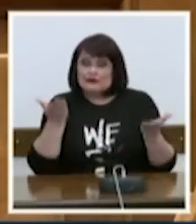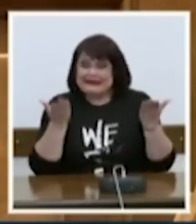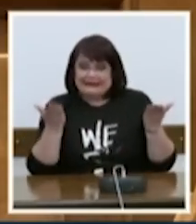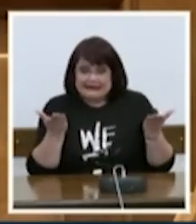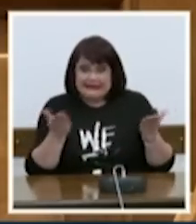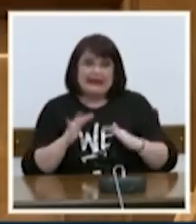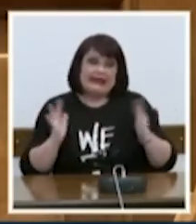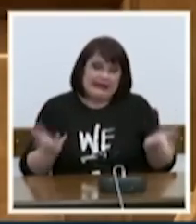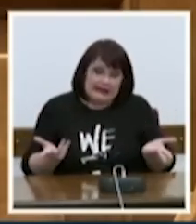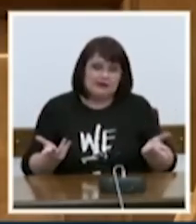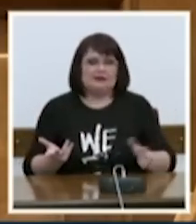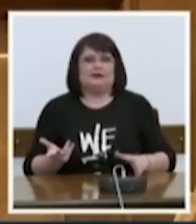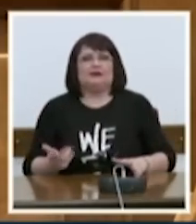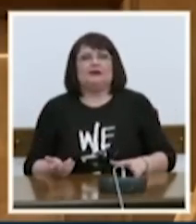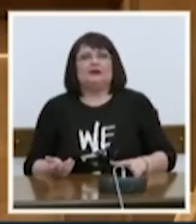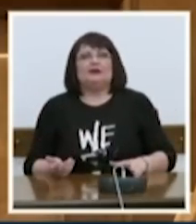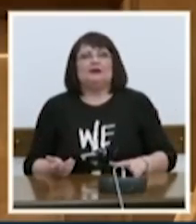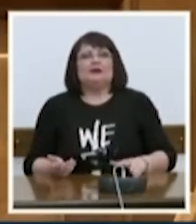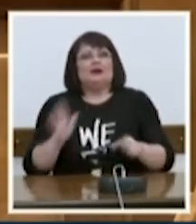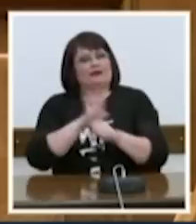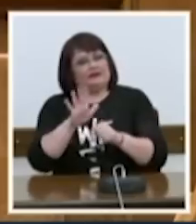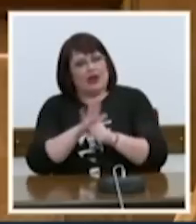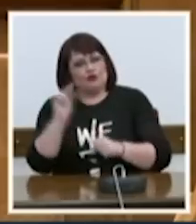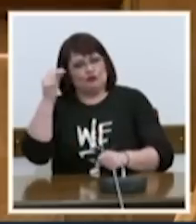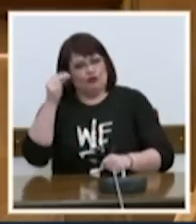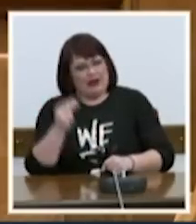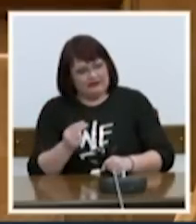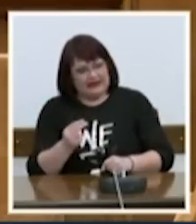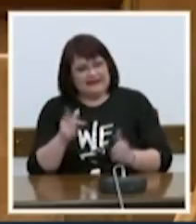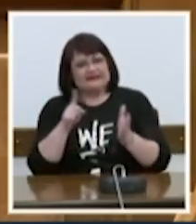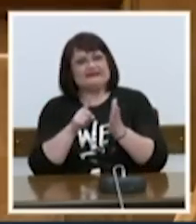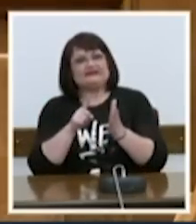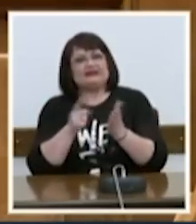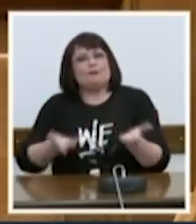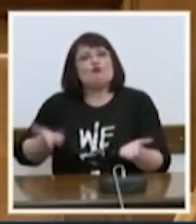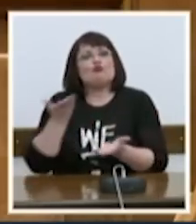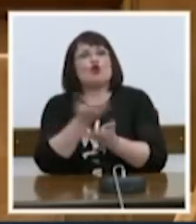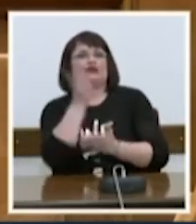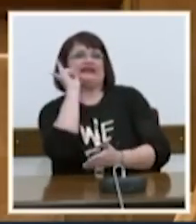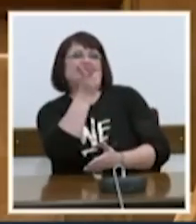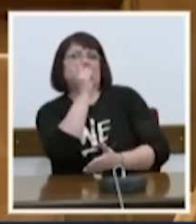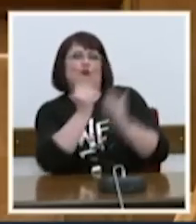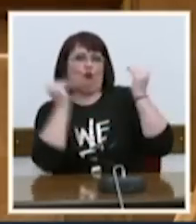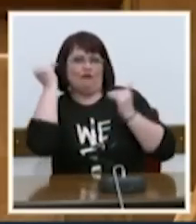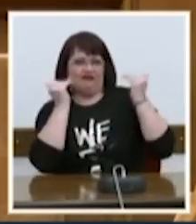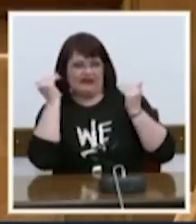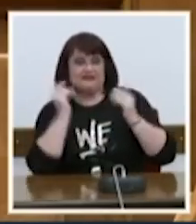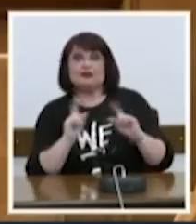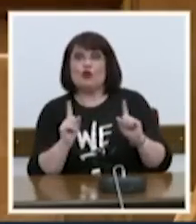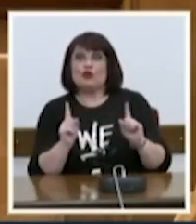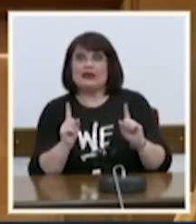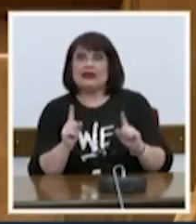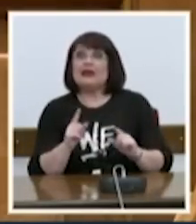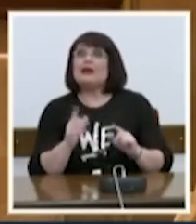αν έχει τον απαιτούμενο αριθμό βουλευτών για να καταθέσει πρόταση μομφής. Κρίνεται από το αν